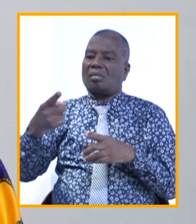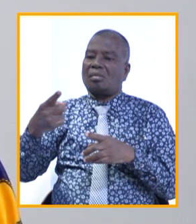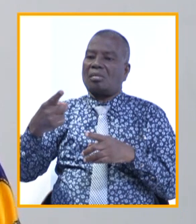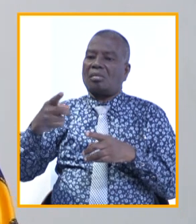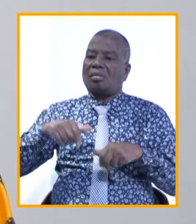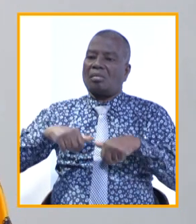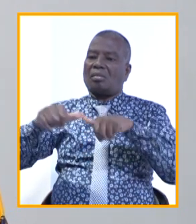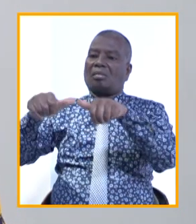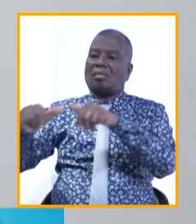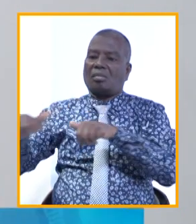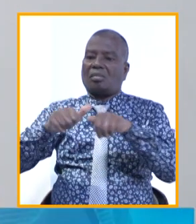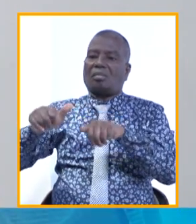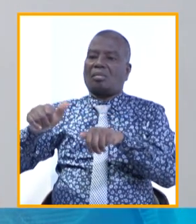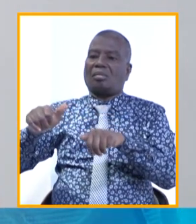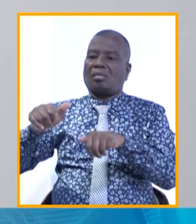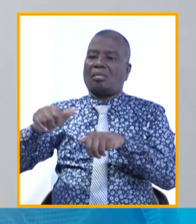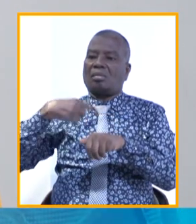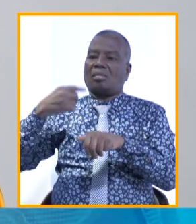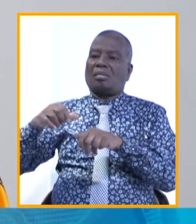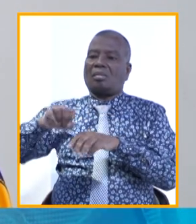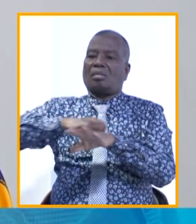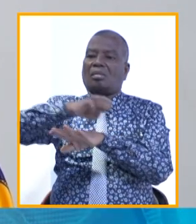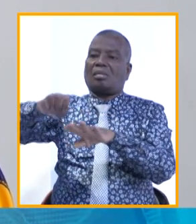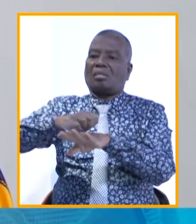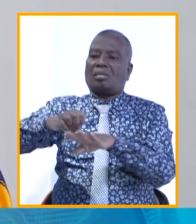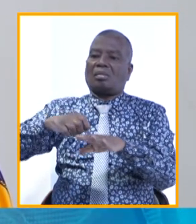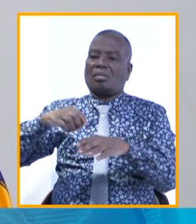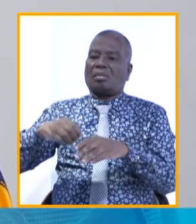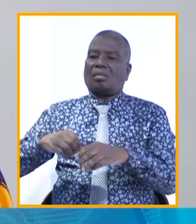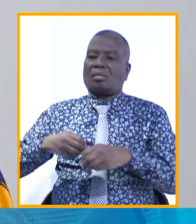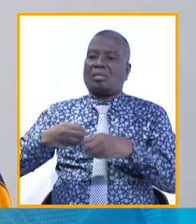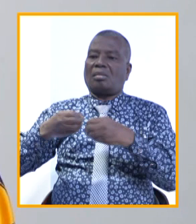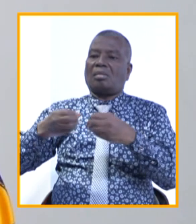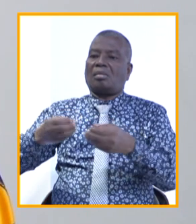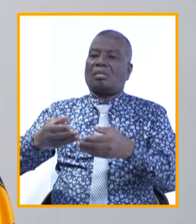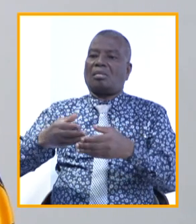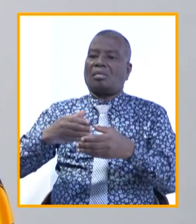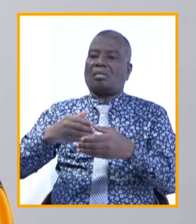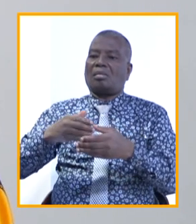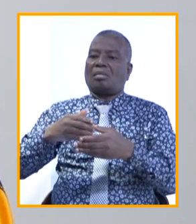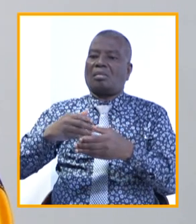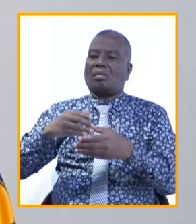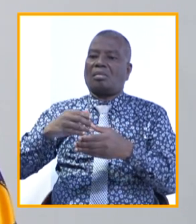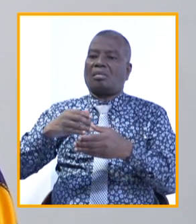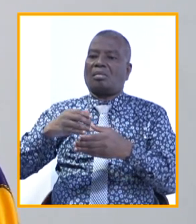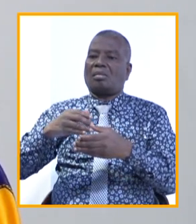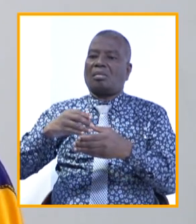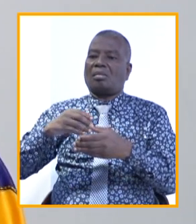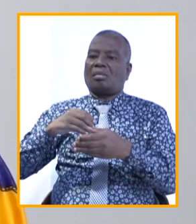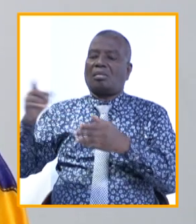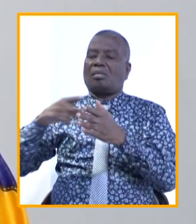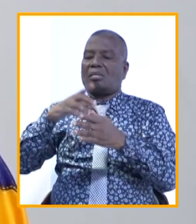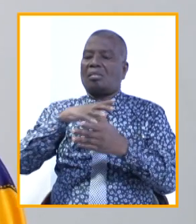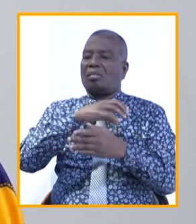de continuer l'action qui a été déjà engagée en ratifiant la Convention 189 de l'OIT, en